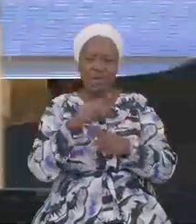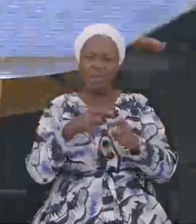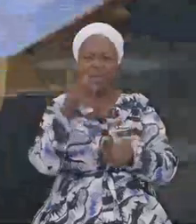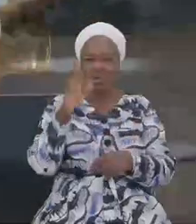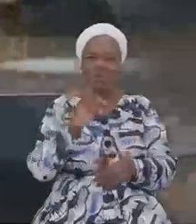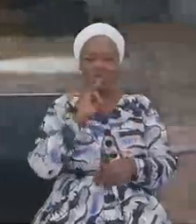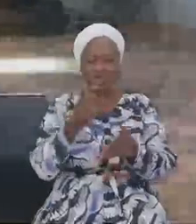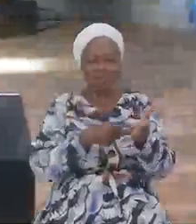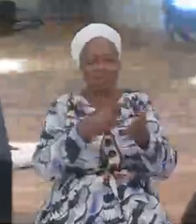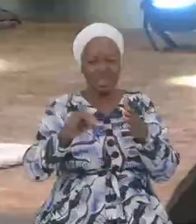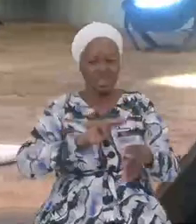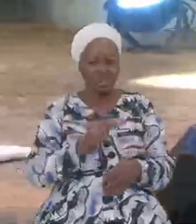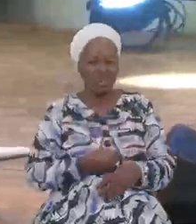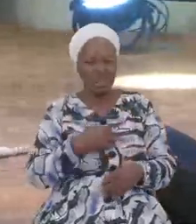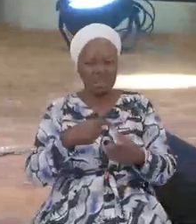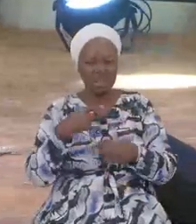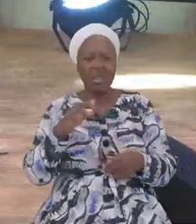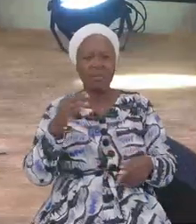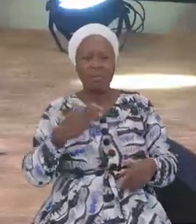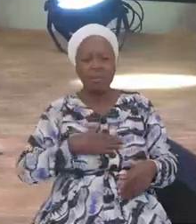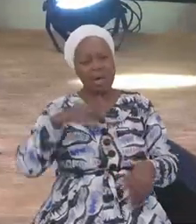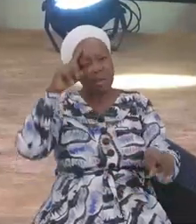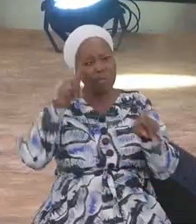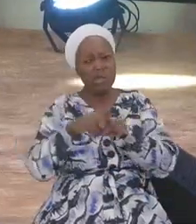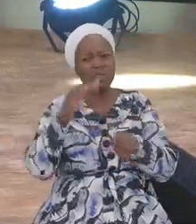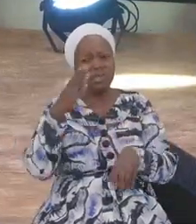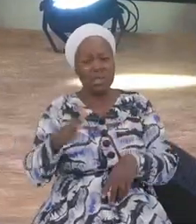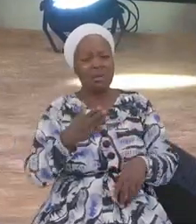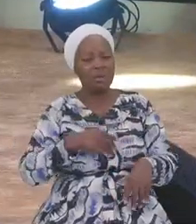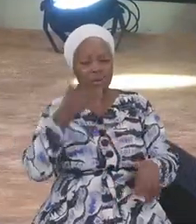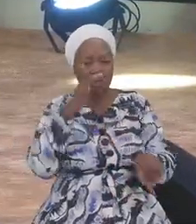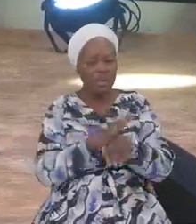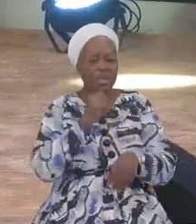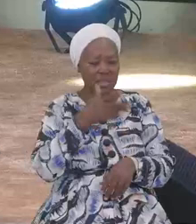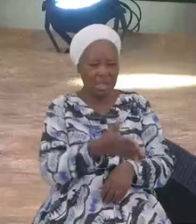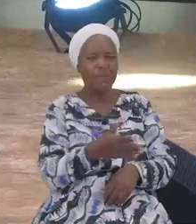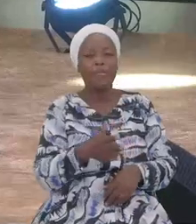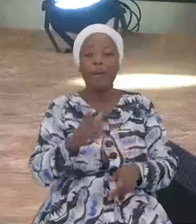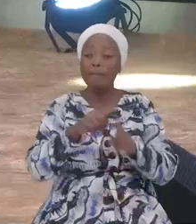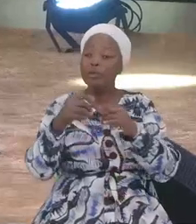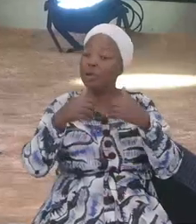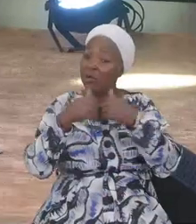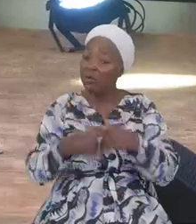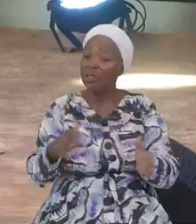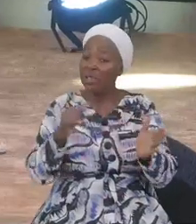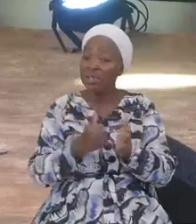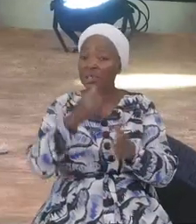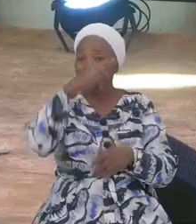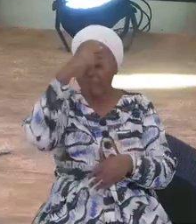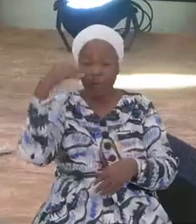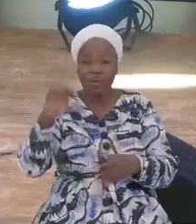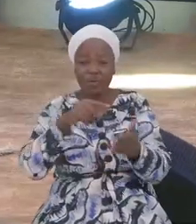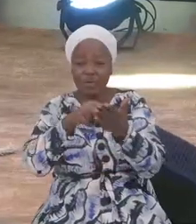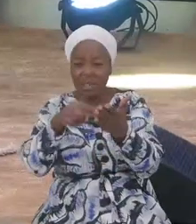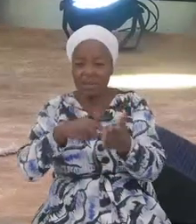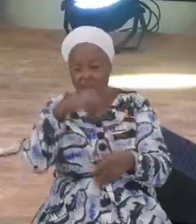Dieu nous corrige et dit, mon alliance est toujours là, mes promesses sont toujours là, mais tu es en train de perdre cela à